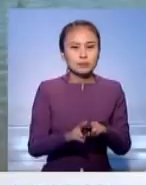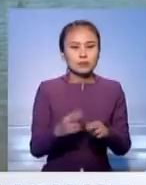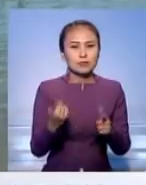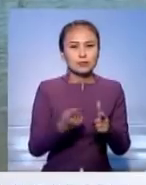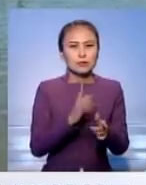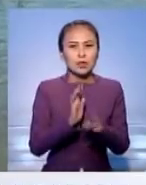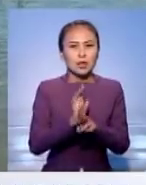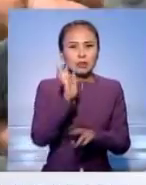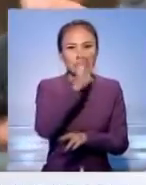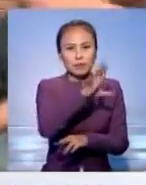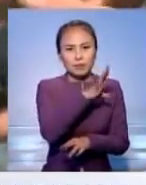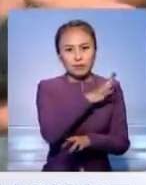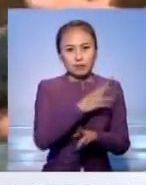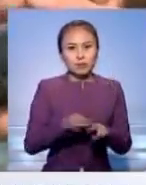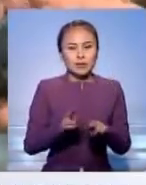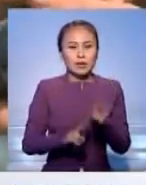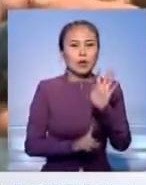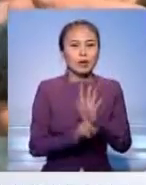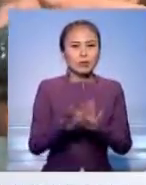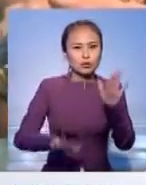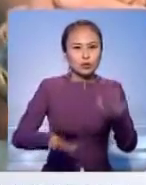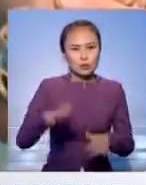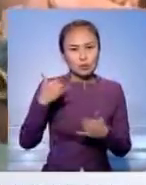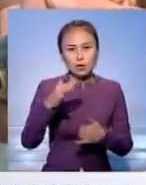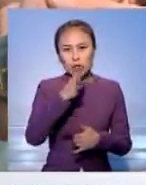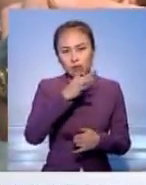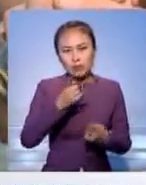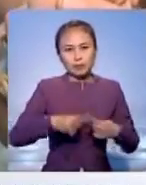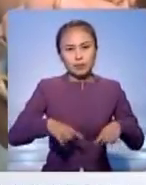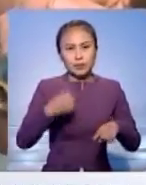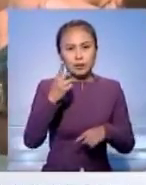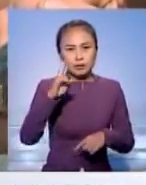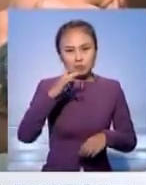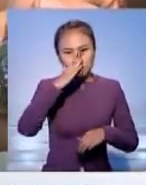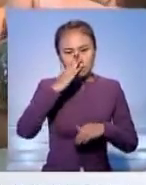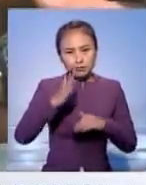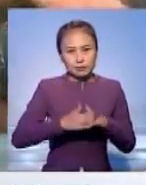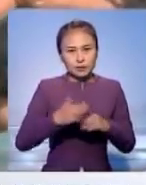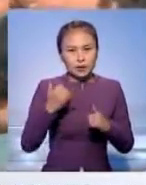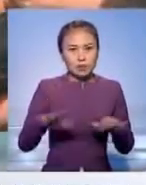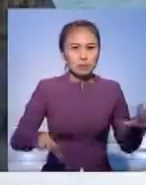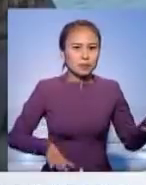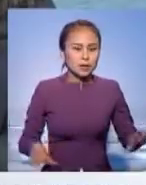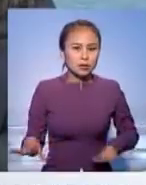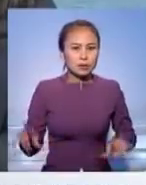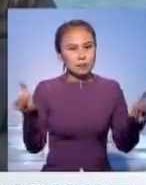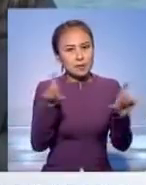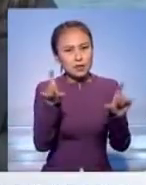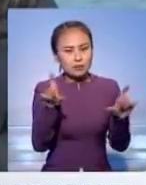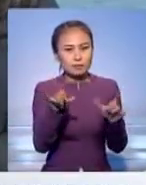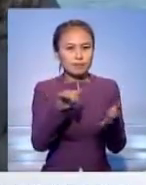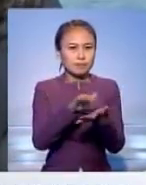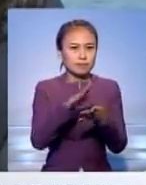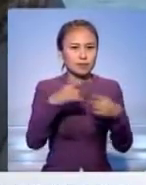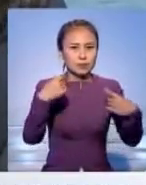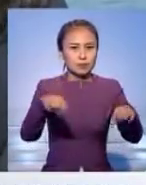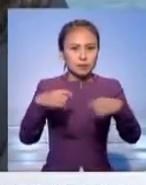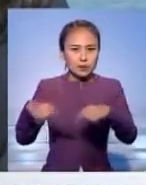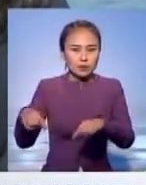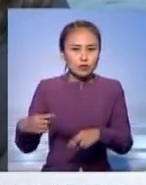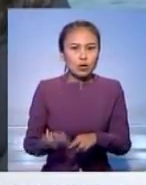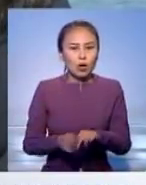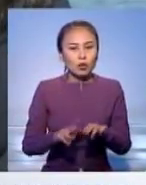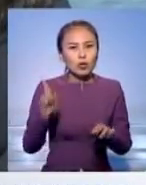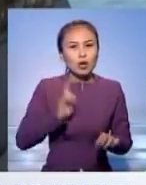көлге жіберген. Сол кездегі шабақтардың салмағы бүгінде бір келіге жуықтады. Жергілікті базарлар мен дүкендерде сатылып жатыр. Ал көлді